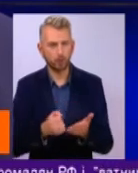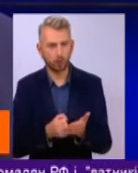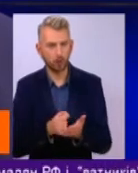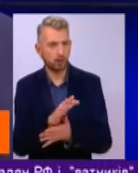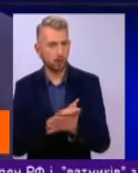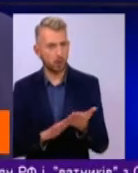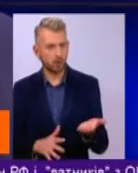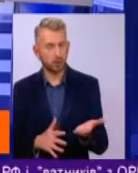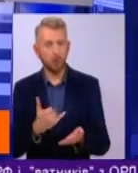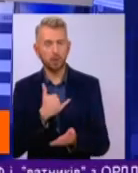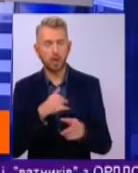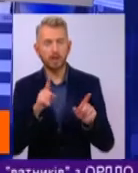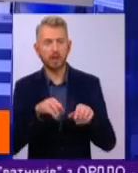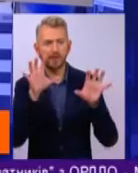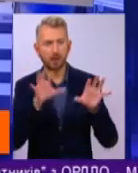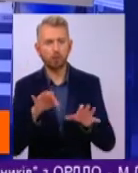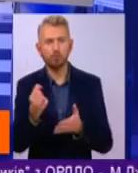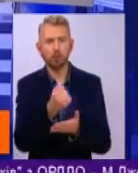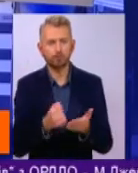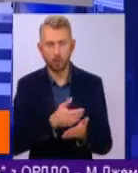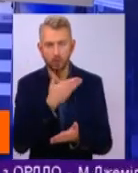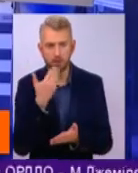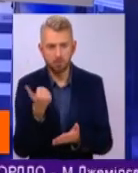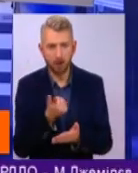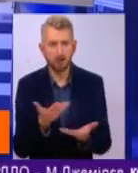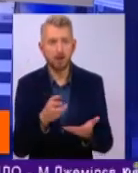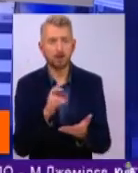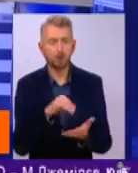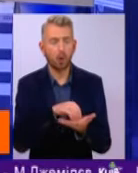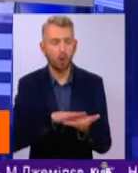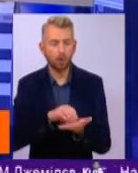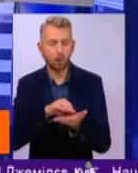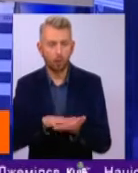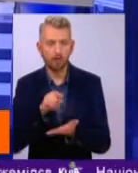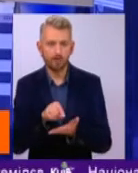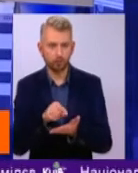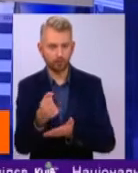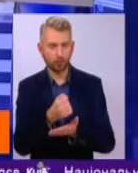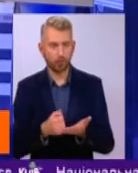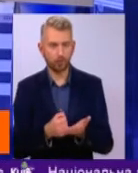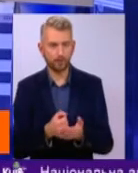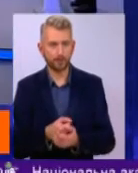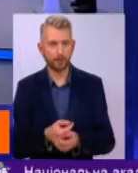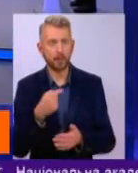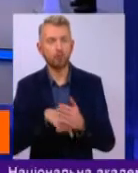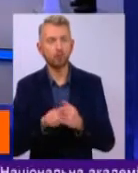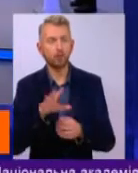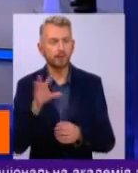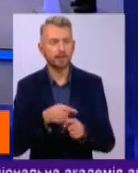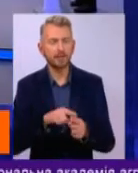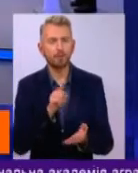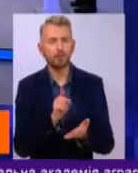Даруйте, у нас навіть закону про зброю немає, який би обліковував цю зброю. Тому що все це